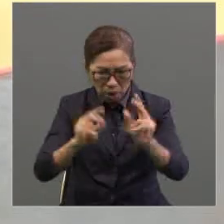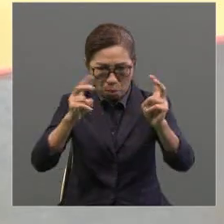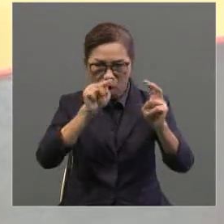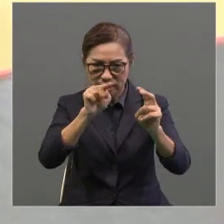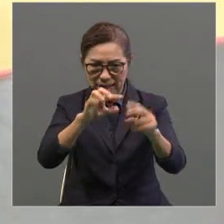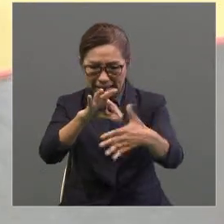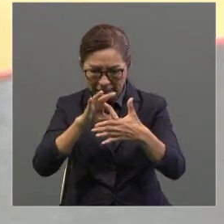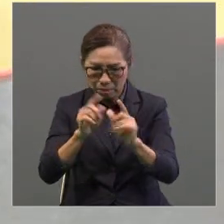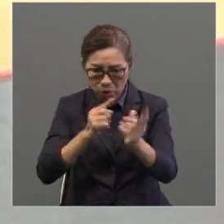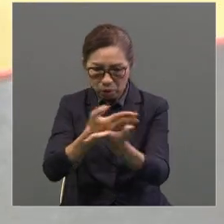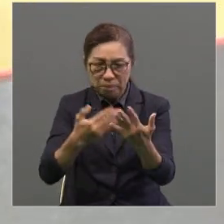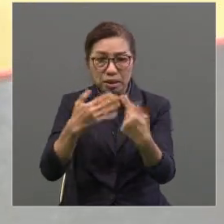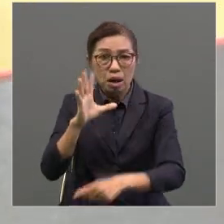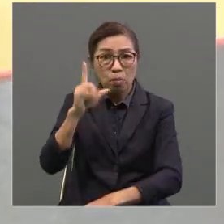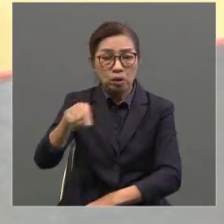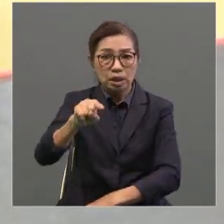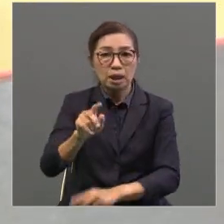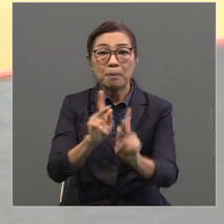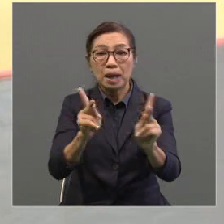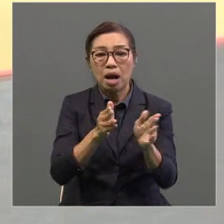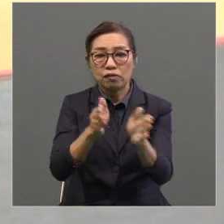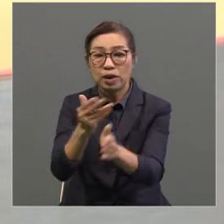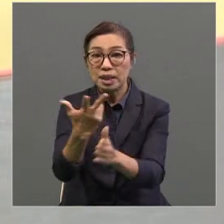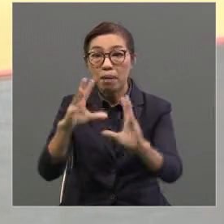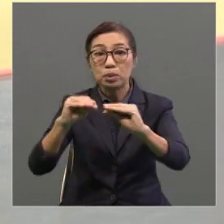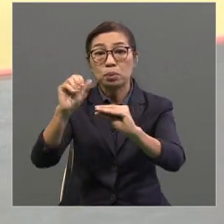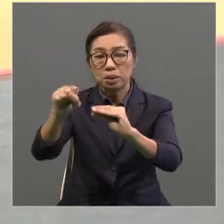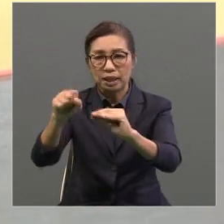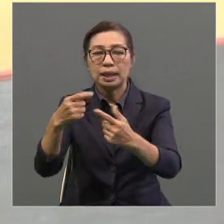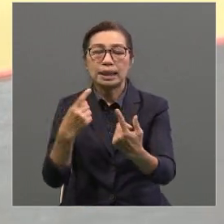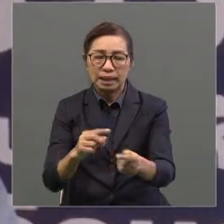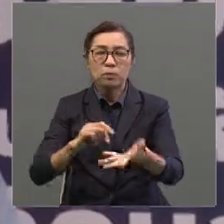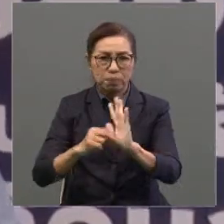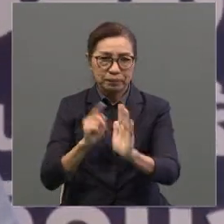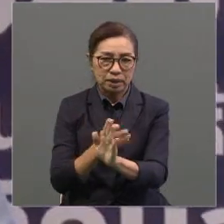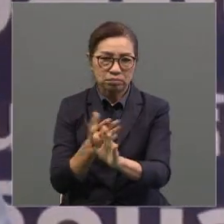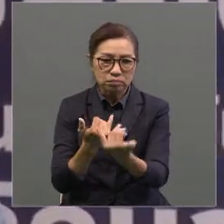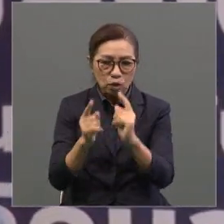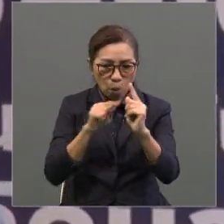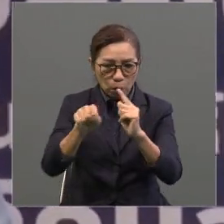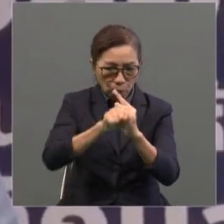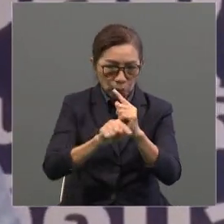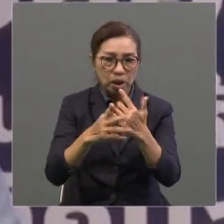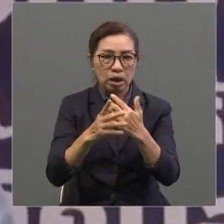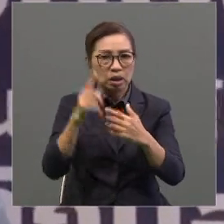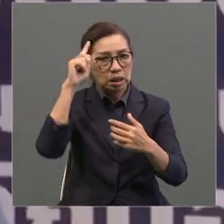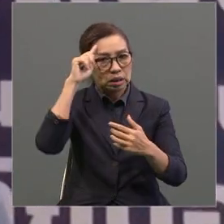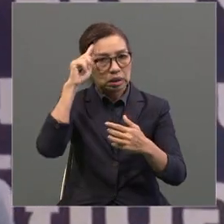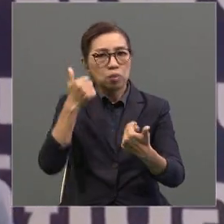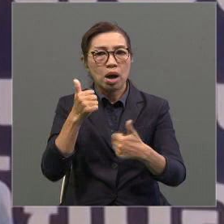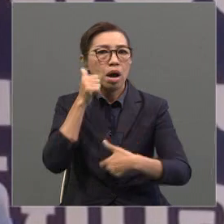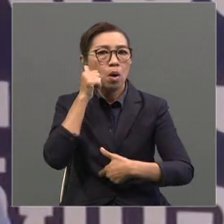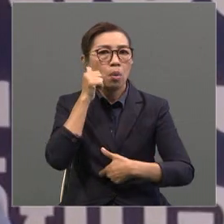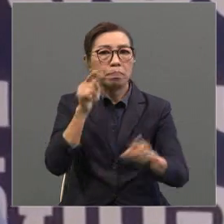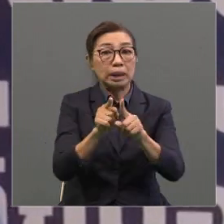แล้ววันพรุ่งนี้จะมีการประชุมที่ 3ฝ่ายด้วยนะครับซึ่งต้องมีการหารือการเรียกตัวแทนมาคุยเนี่ยคาดว่าจะเป็นวันเดียวกัน